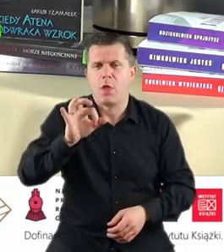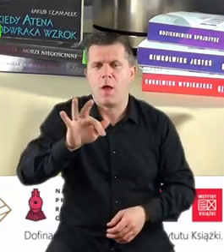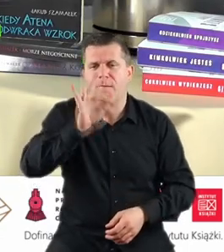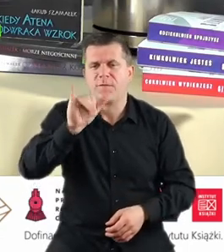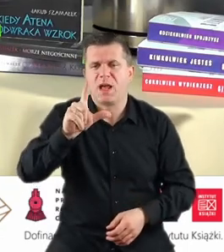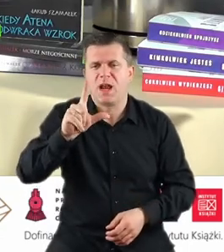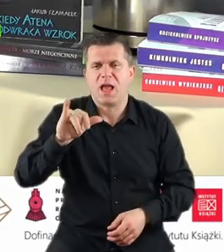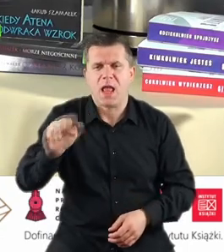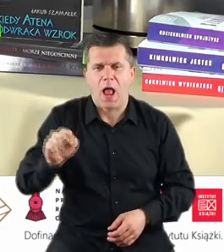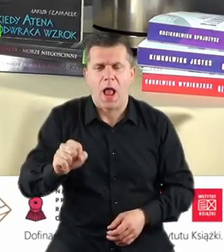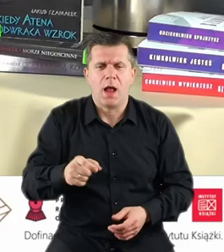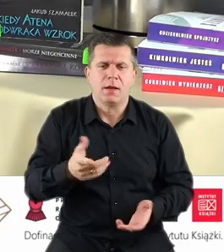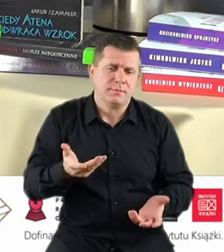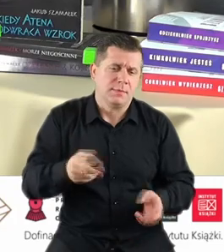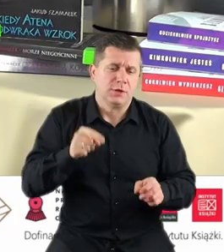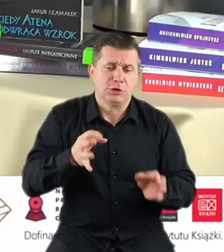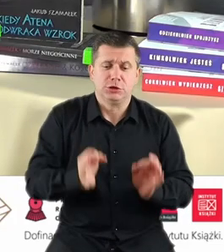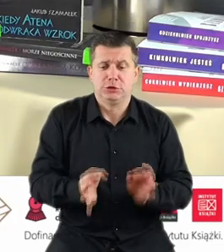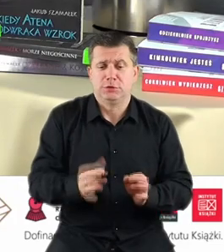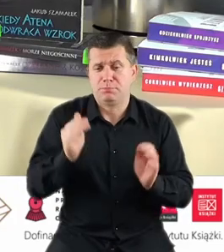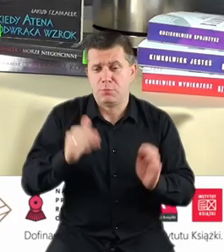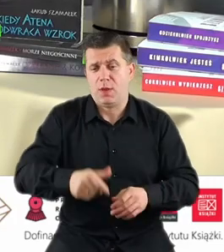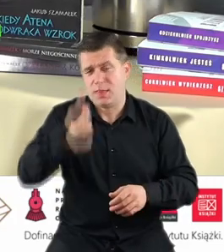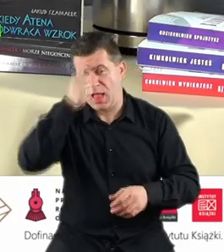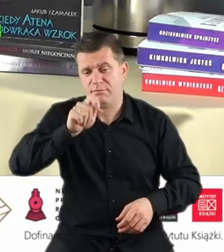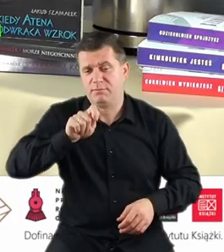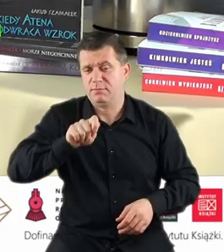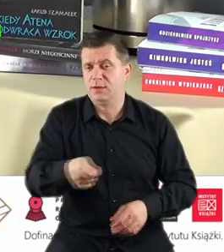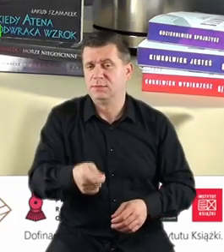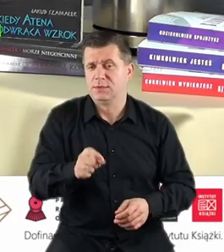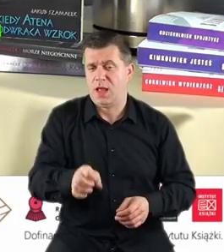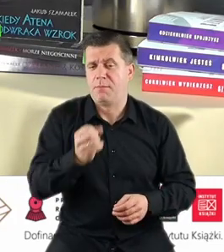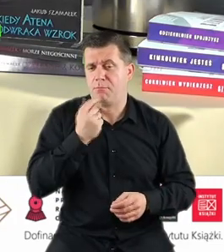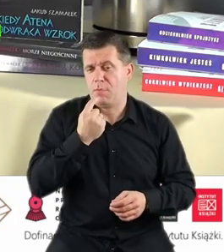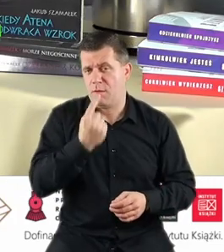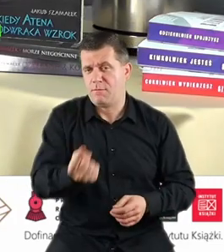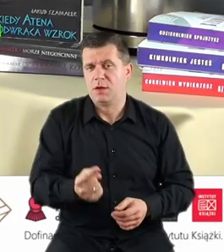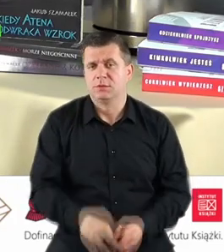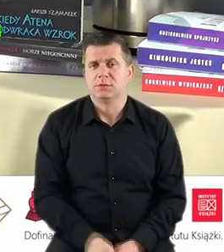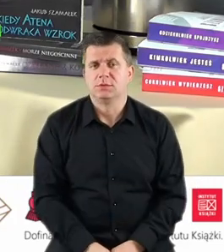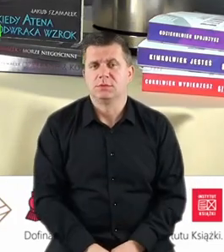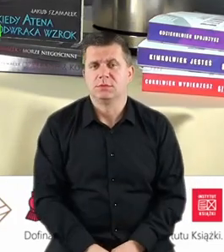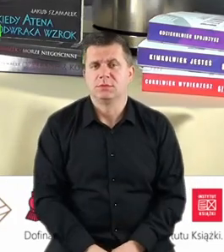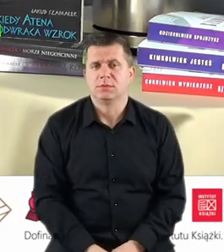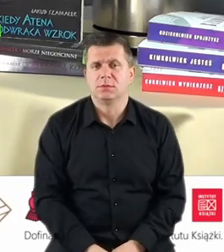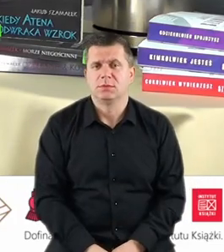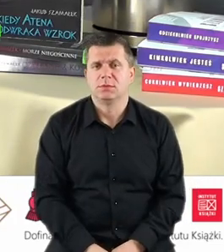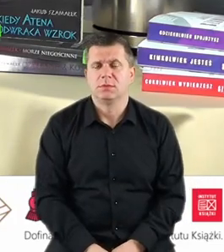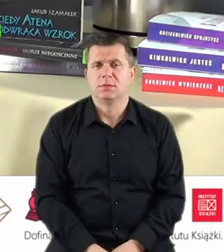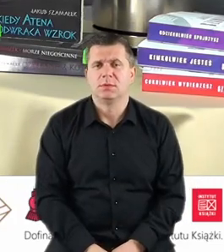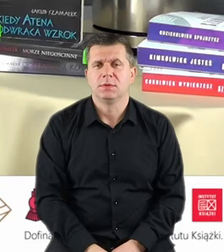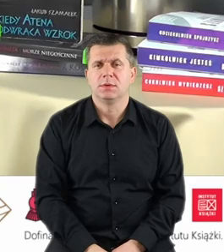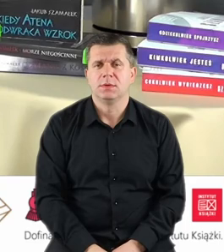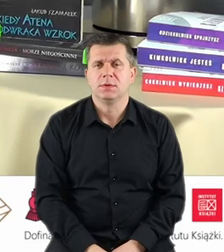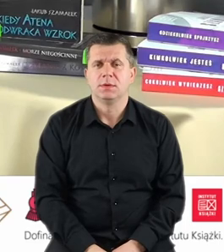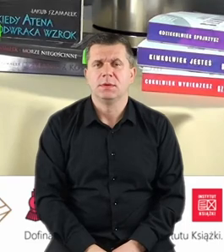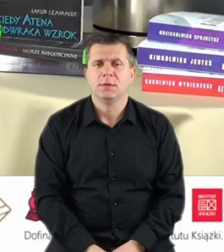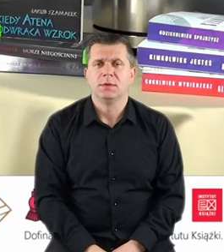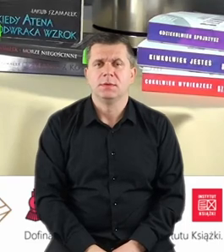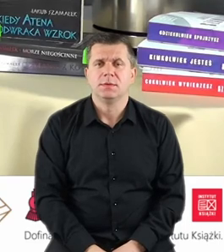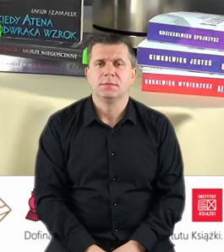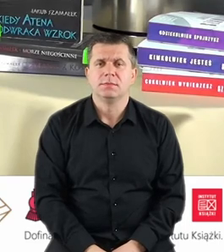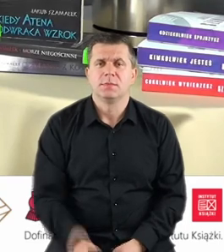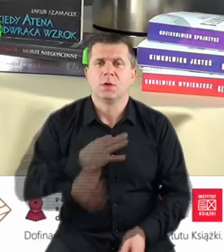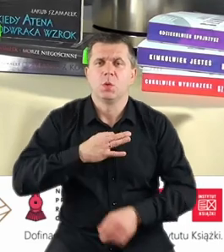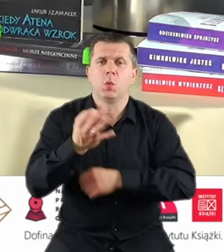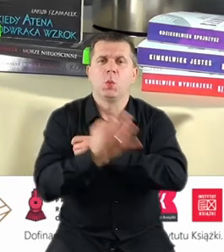jest bardzo kontrowersyjne, to jest też przedmiot dyskusji historyków i jeden z moich promotorów